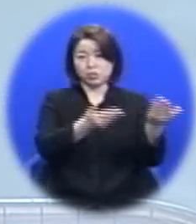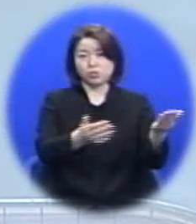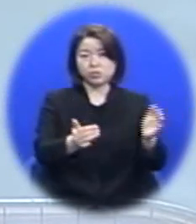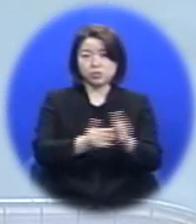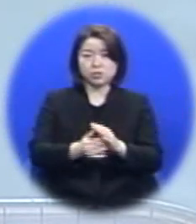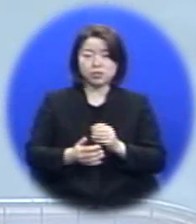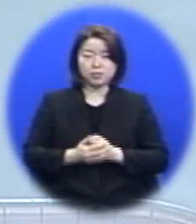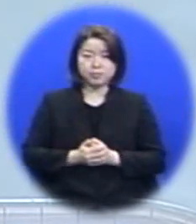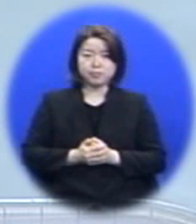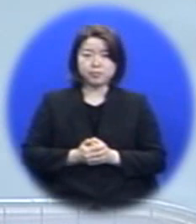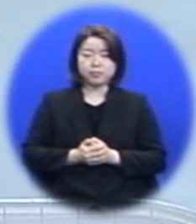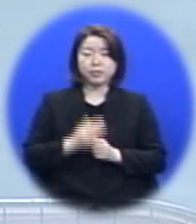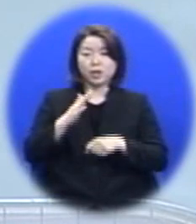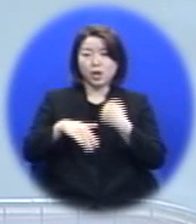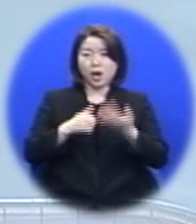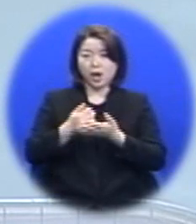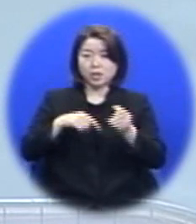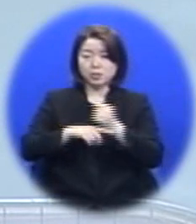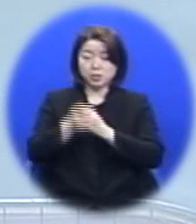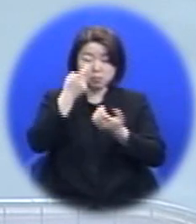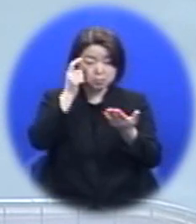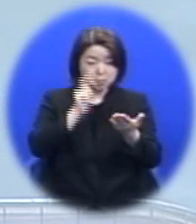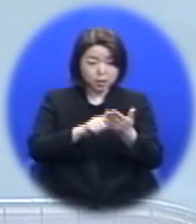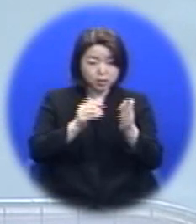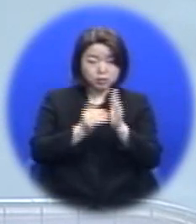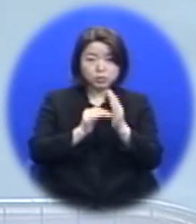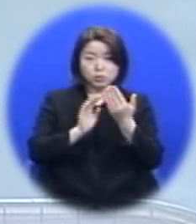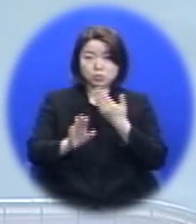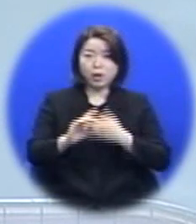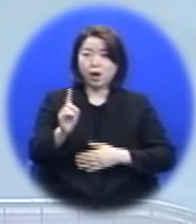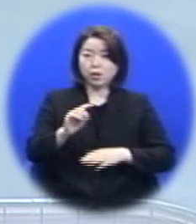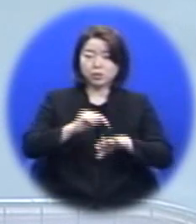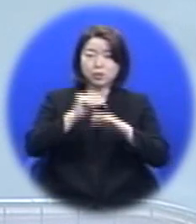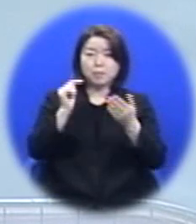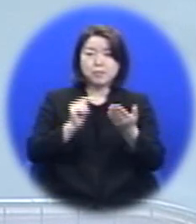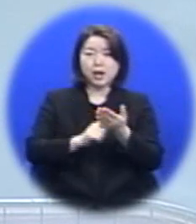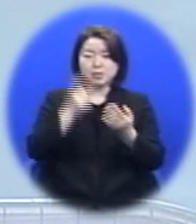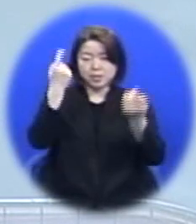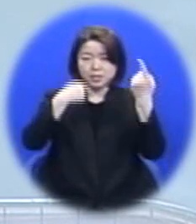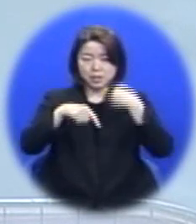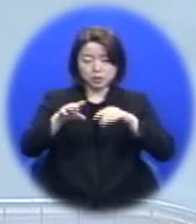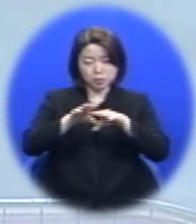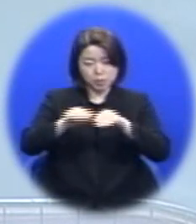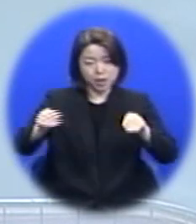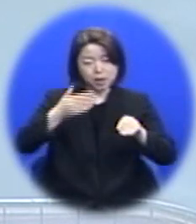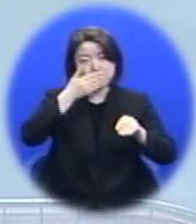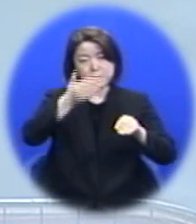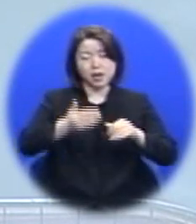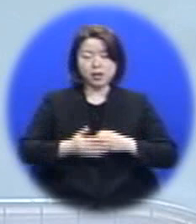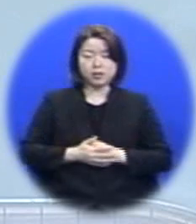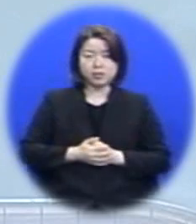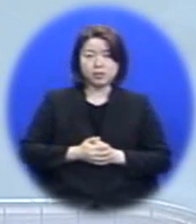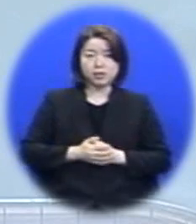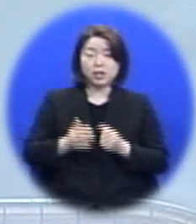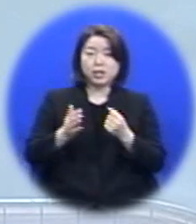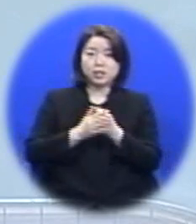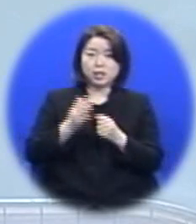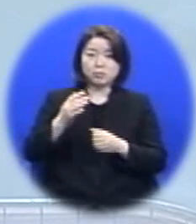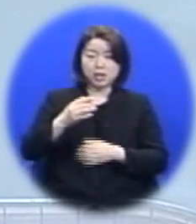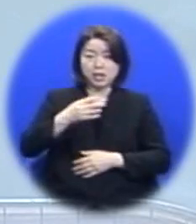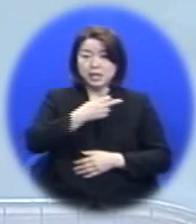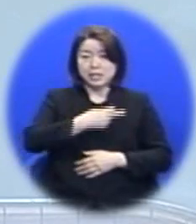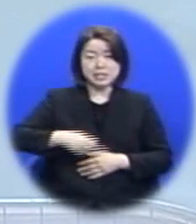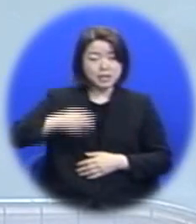하나님의 뜻을 발견하고 나면 어떤 마음의 상처도 해결될 수 있습니다. 그래서 사도